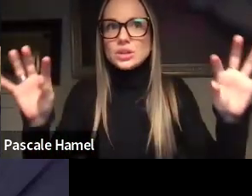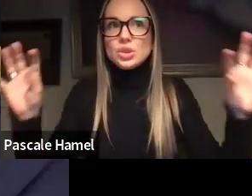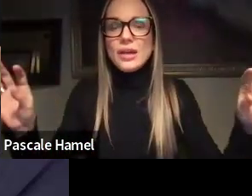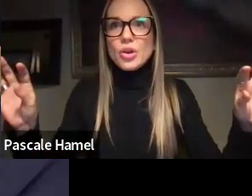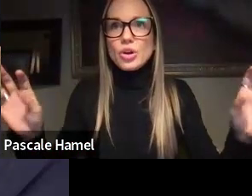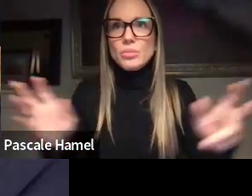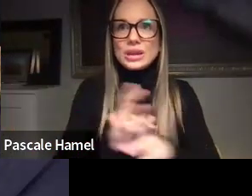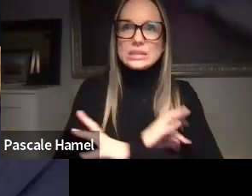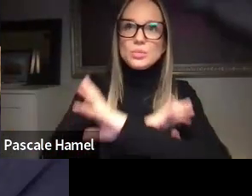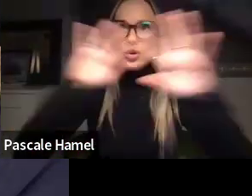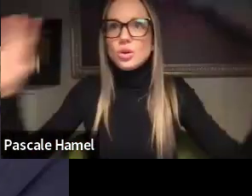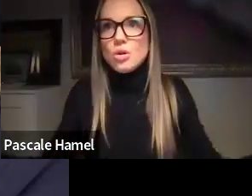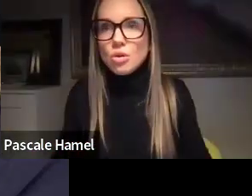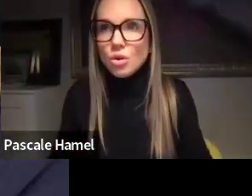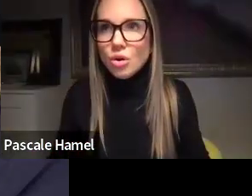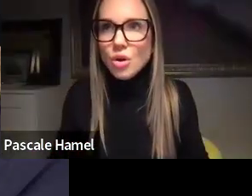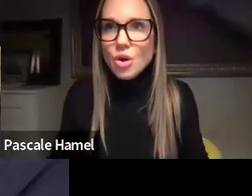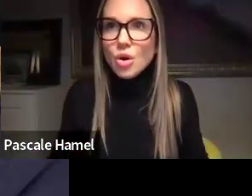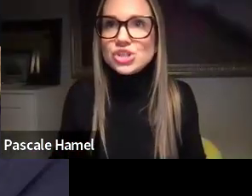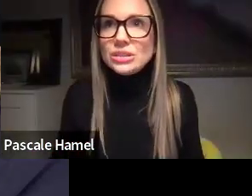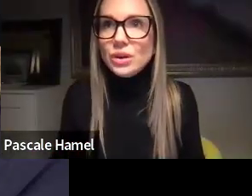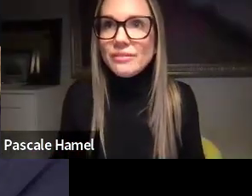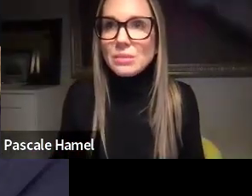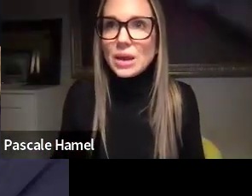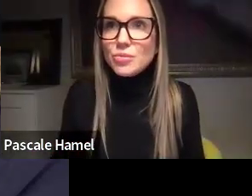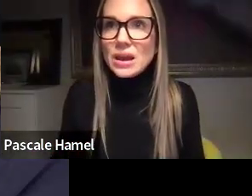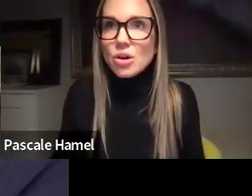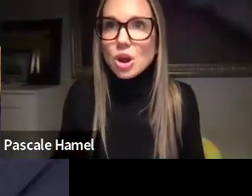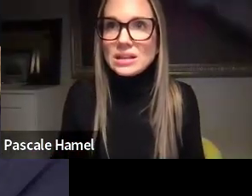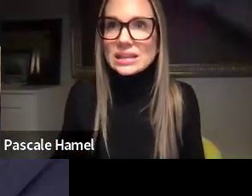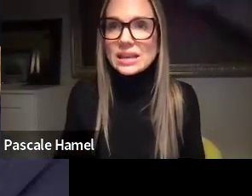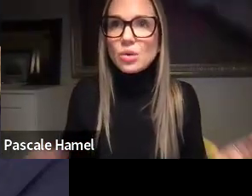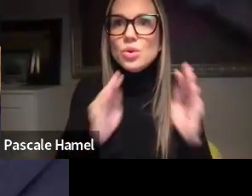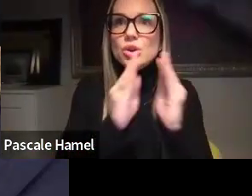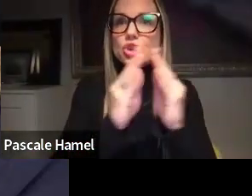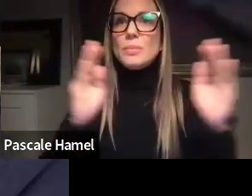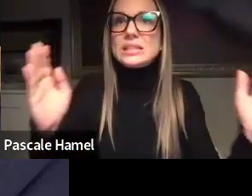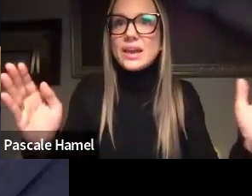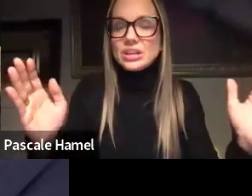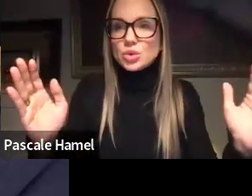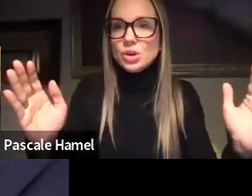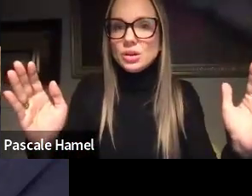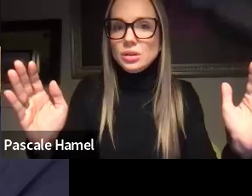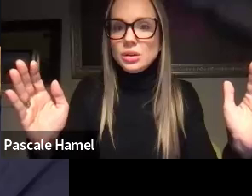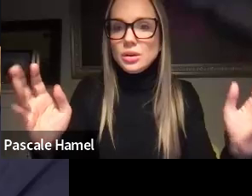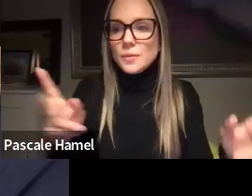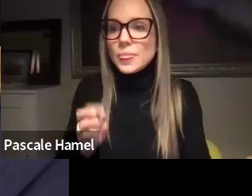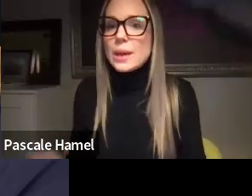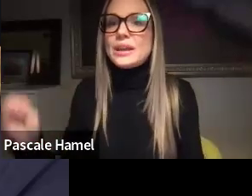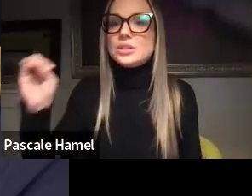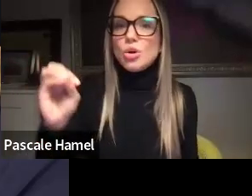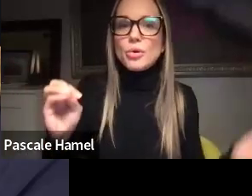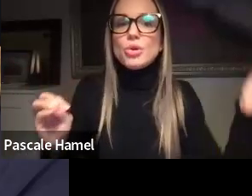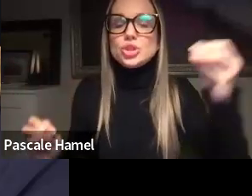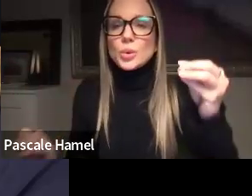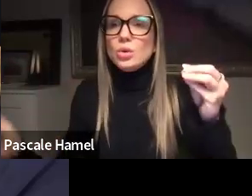clés dans une garde-robe, là. Exemple, là, on jette tous les vêtements à la poubelle, on recommence à zéro. Je commencerai avec ceux-là.